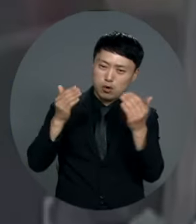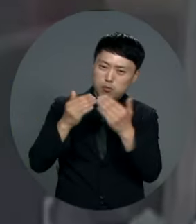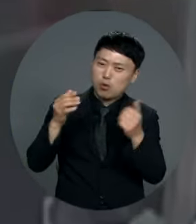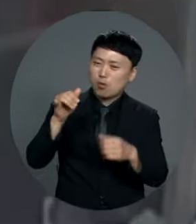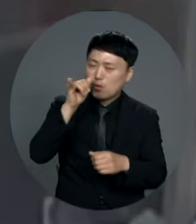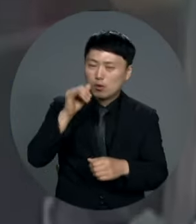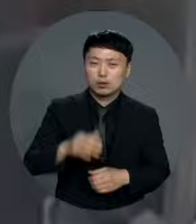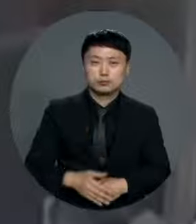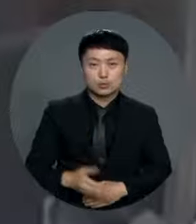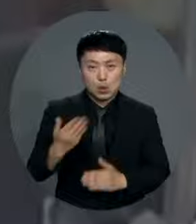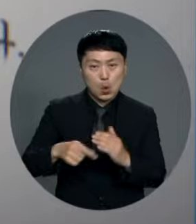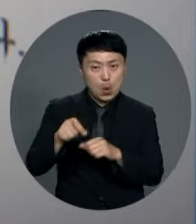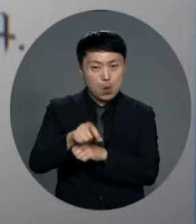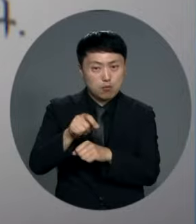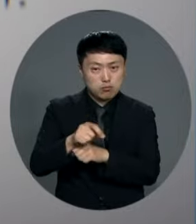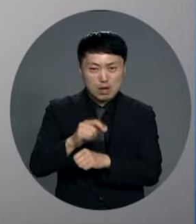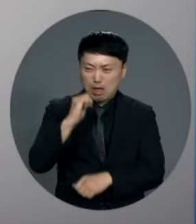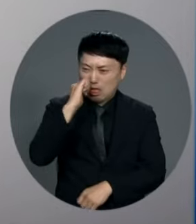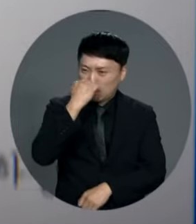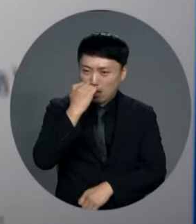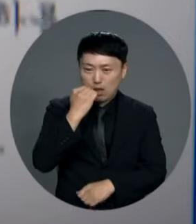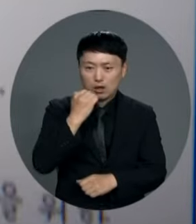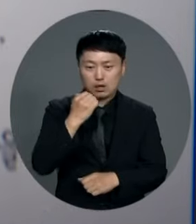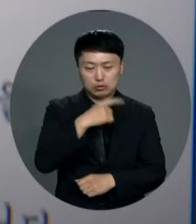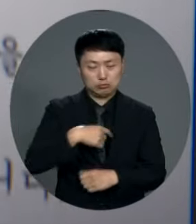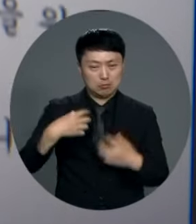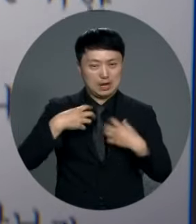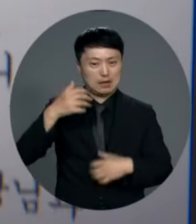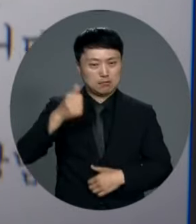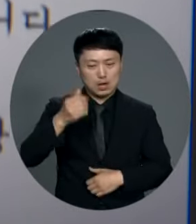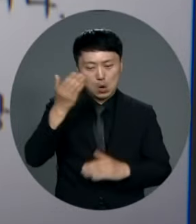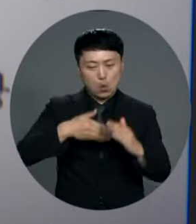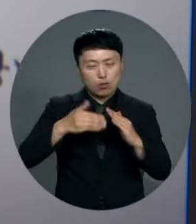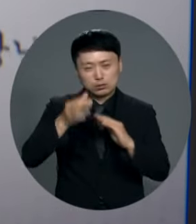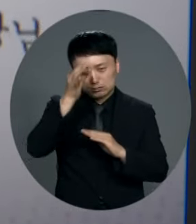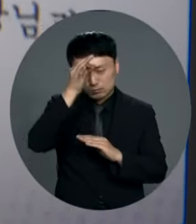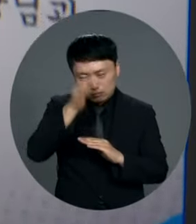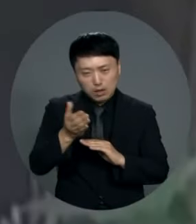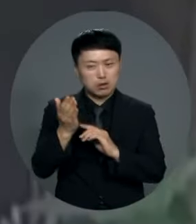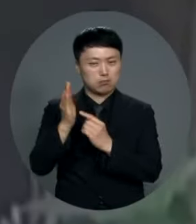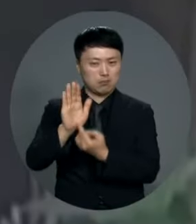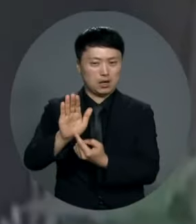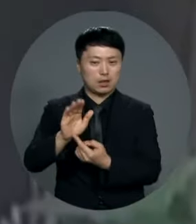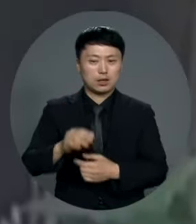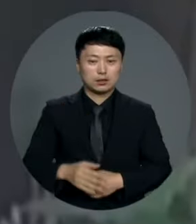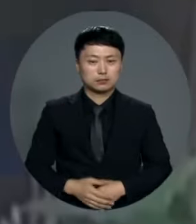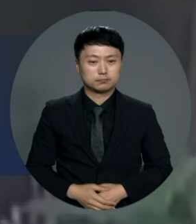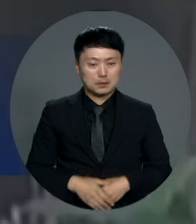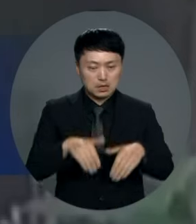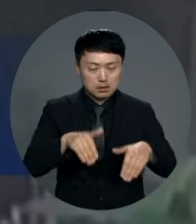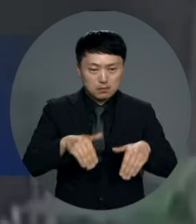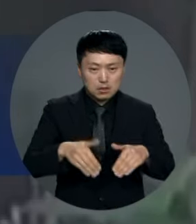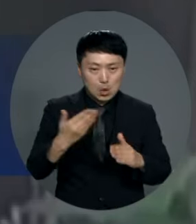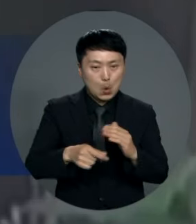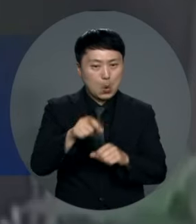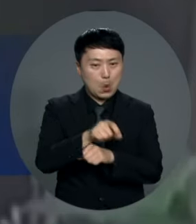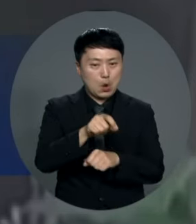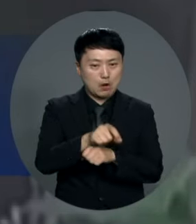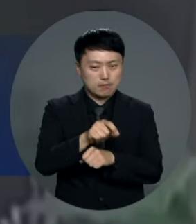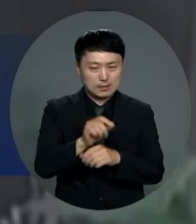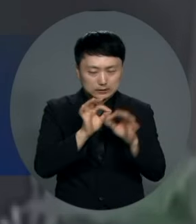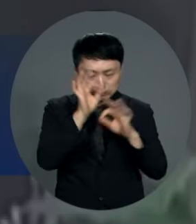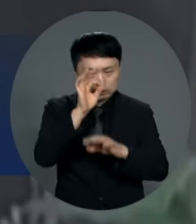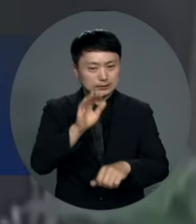공무원의 갑질 논란이 일자 결국 구청장이 나서 공식 사과했습니다. 그 직원이 무리를 빚은 데 대한 도의적인